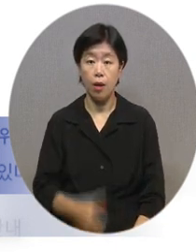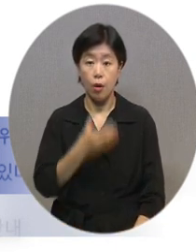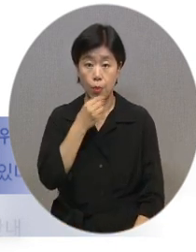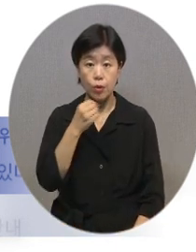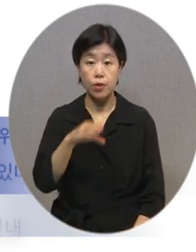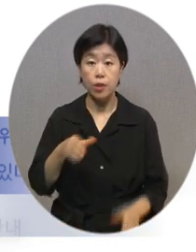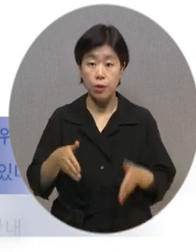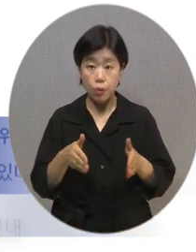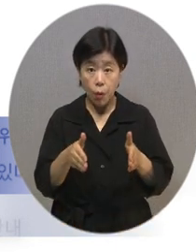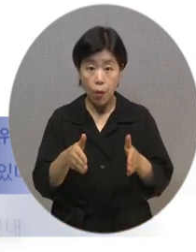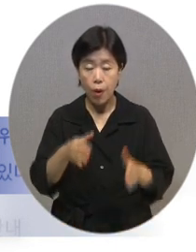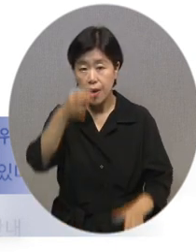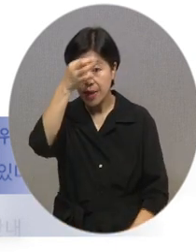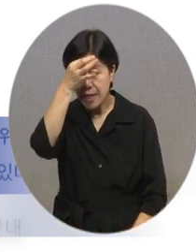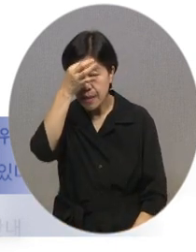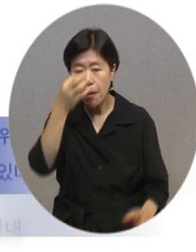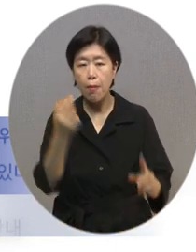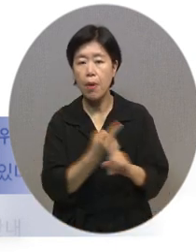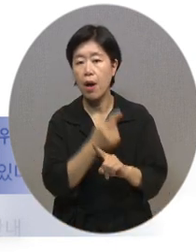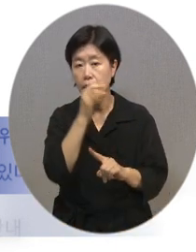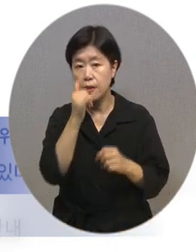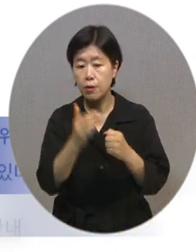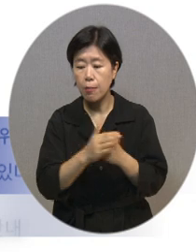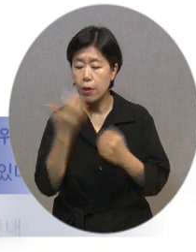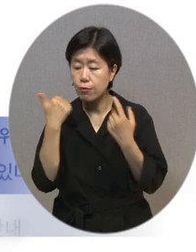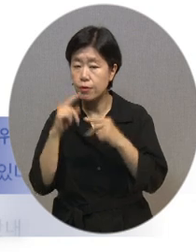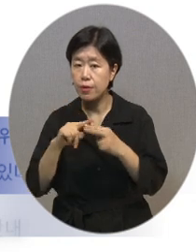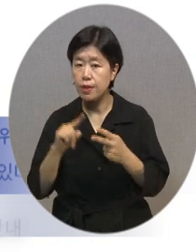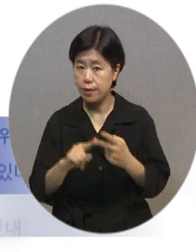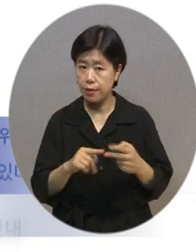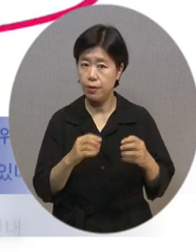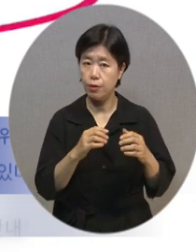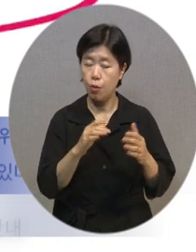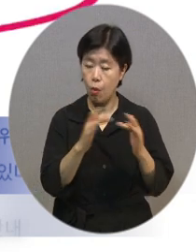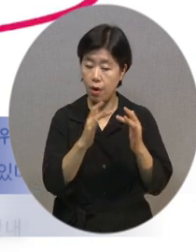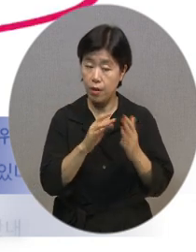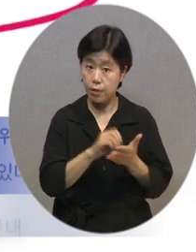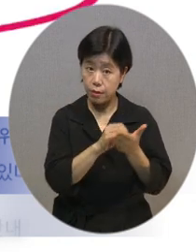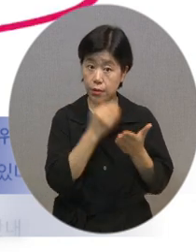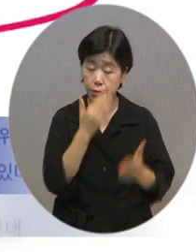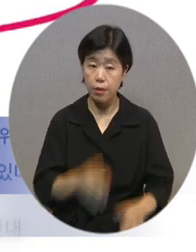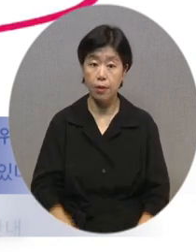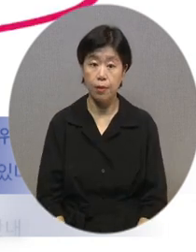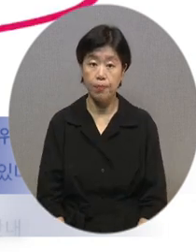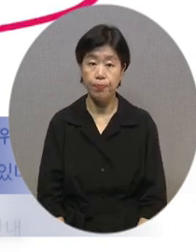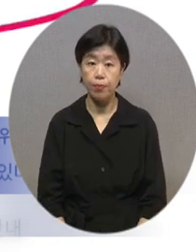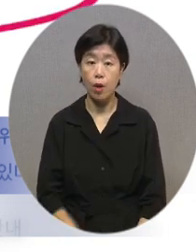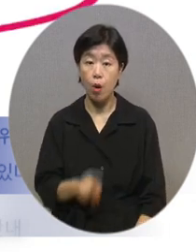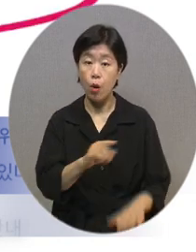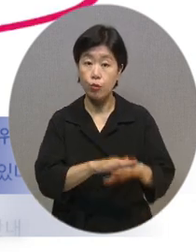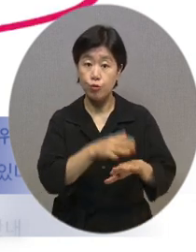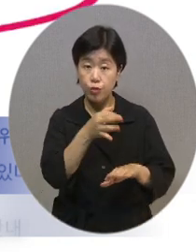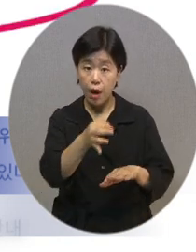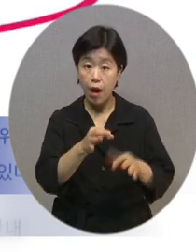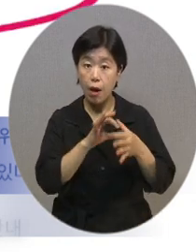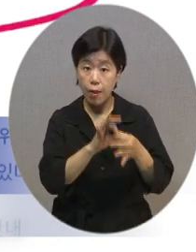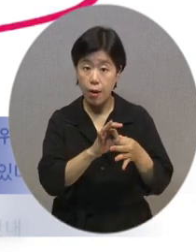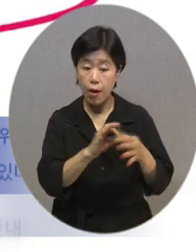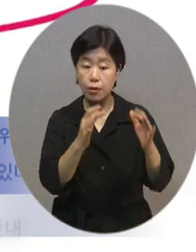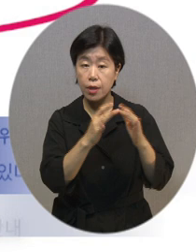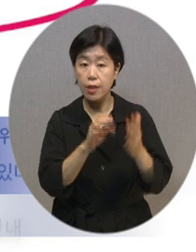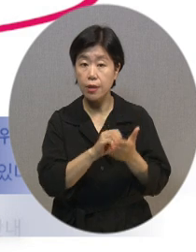기능 개선을 통해 누구나 온라인 신청이 가능해집니다 장애 수당과 장애아동 수당 온라인 신청을